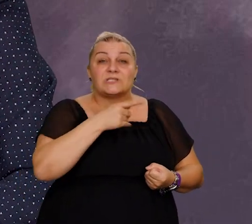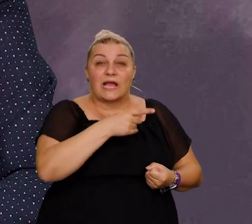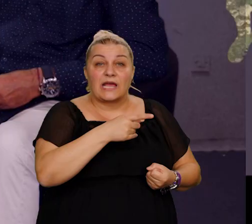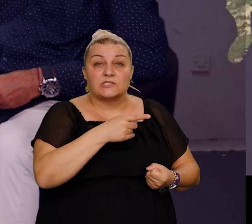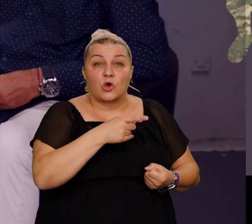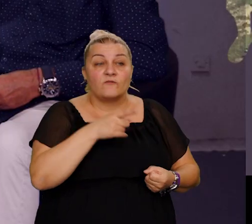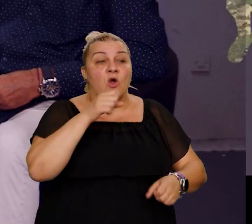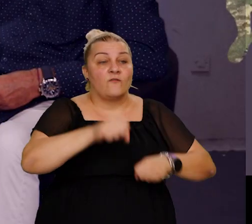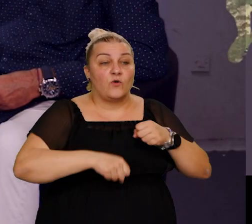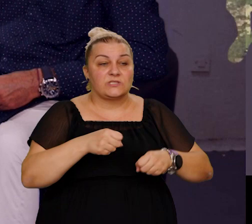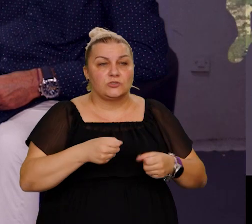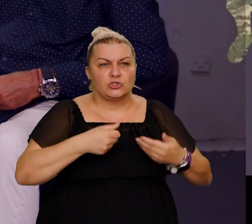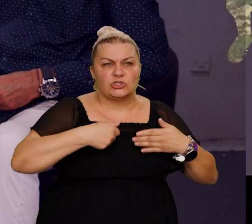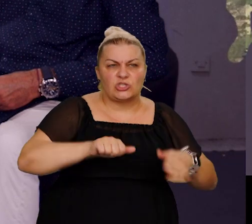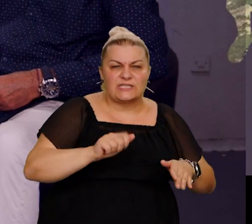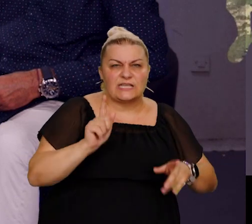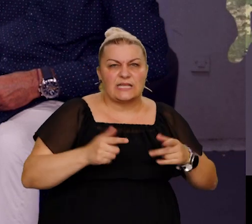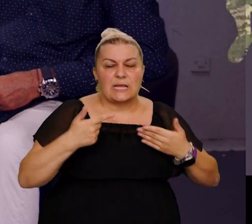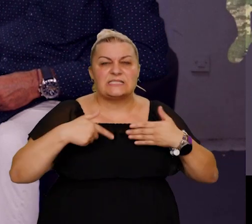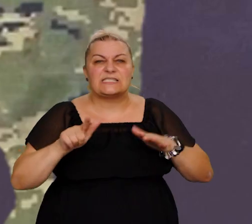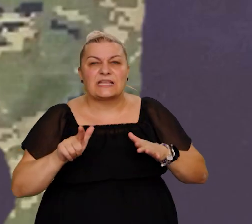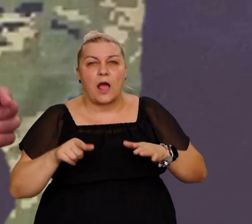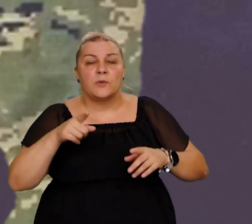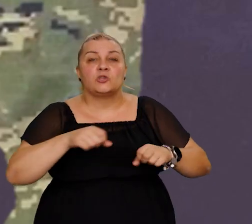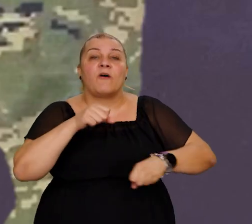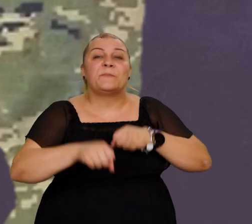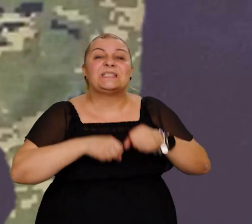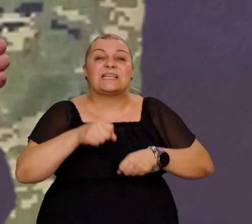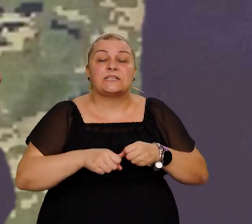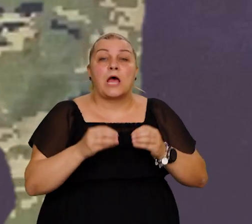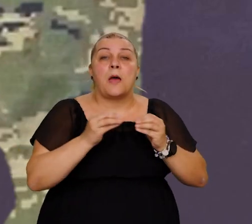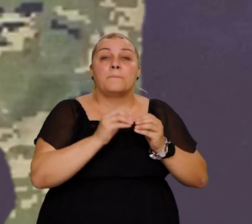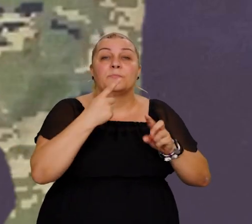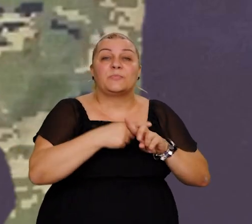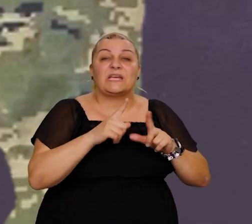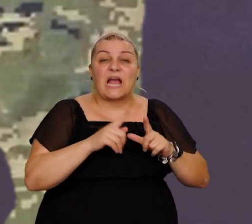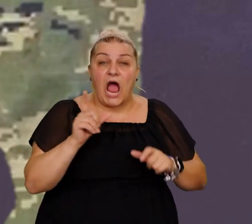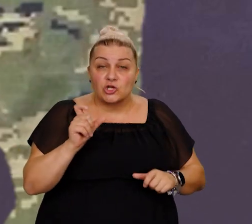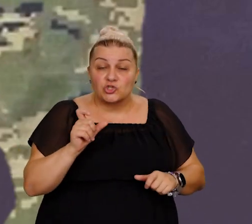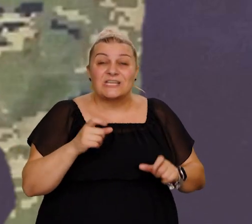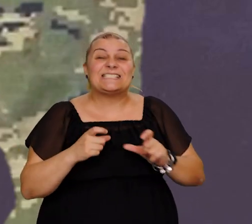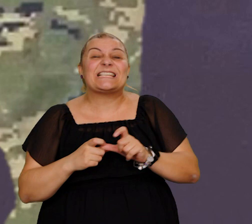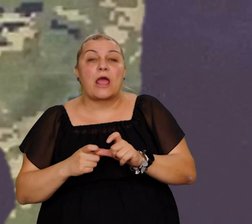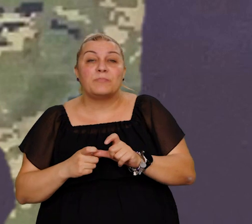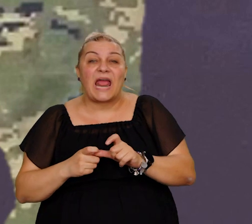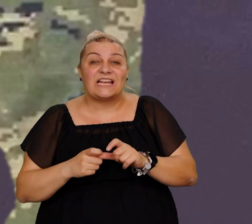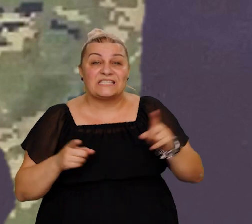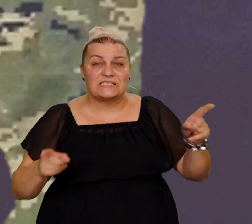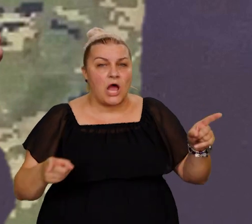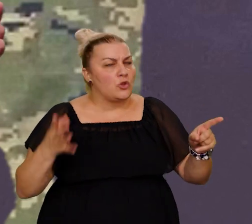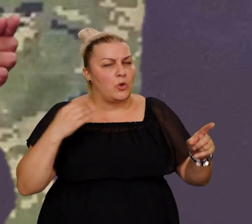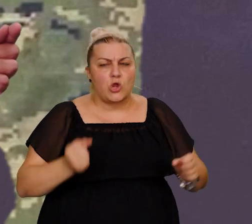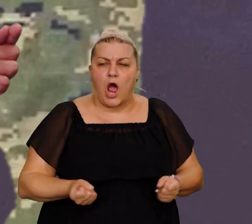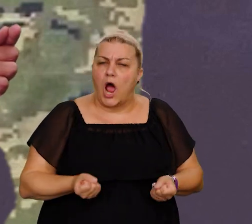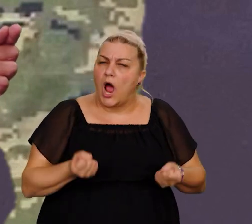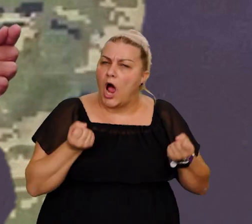U Bosni i Hercegovini već se vozi 16. ili 17. taj biciklistički maraton Bihać, Srebrenica. To je vrlo zahtjevna dionica. Znači